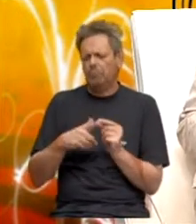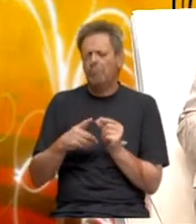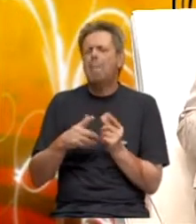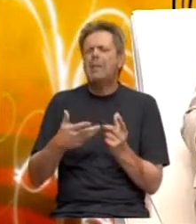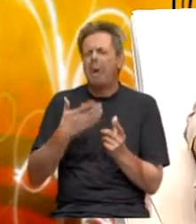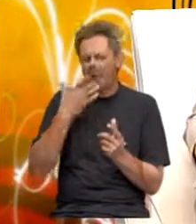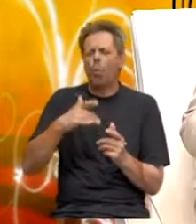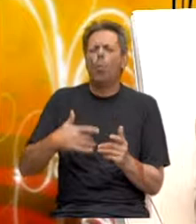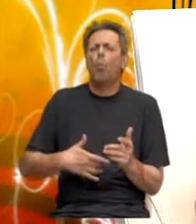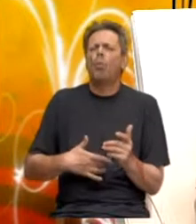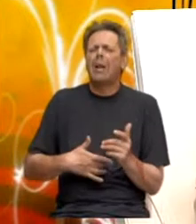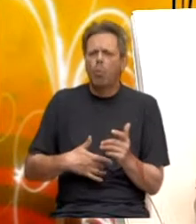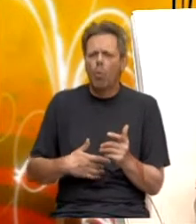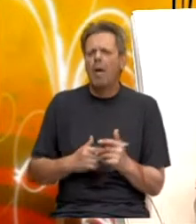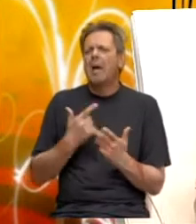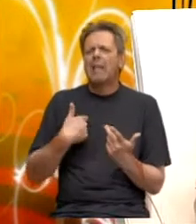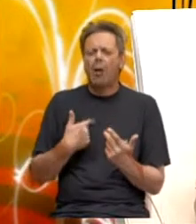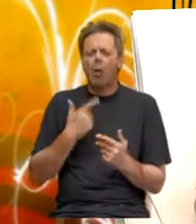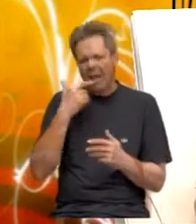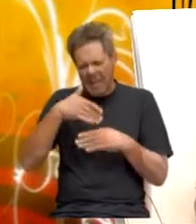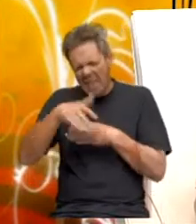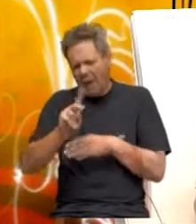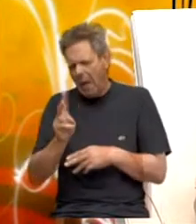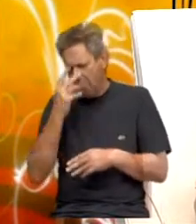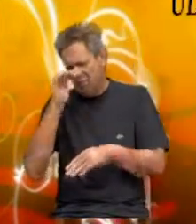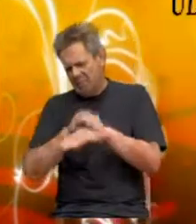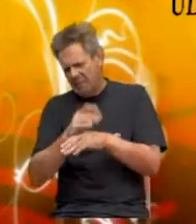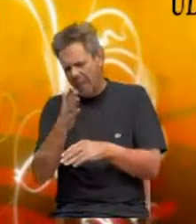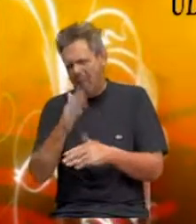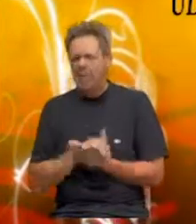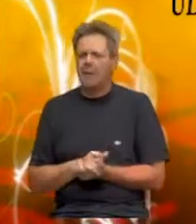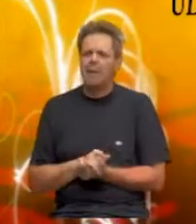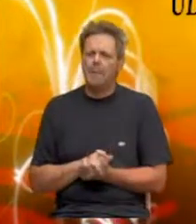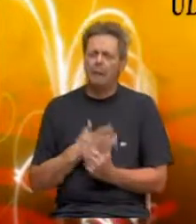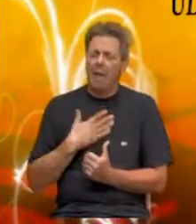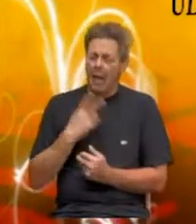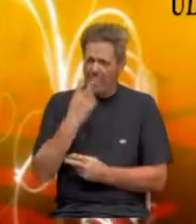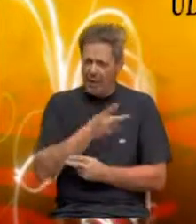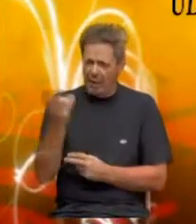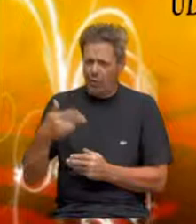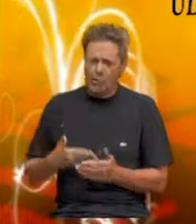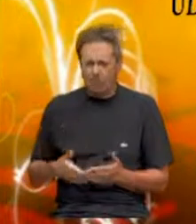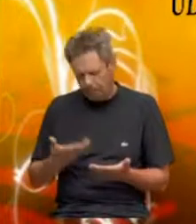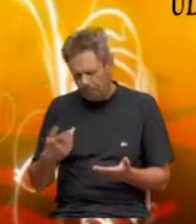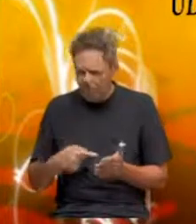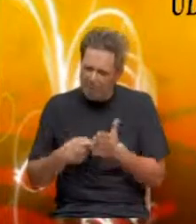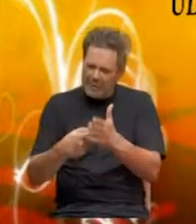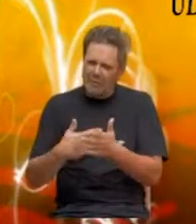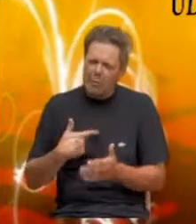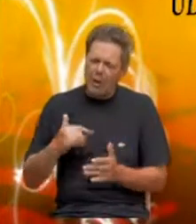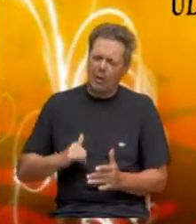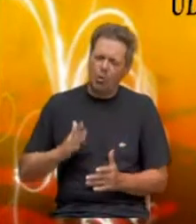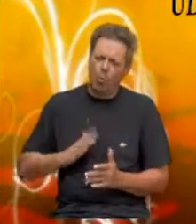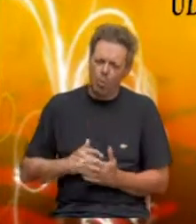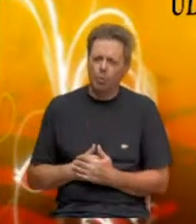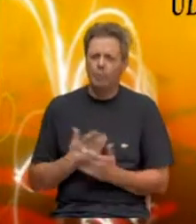torakalnu šupljinu, tako da se izvani uopće ne vide. Ne vidi. Znači, dragi gledatelji, predstavili smo našu današnju gošću. Kako